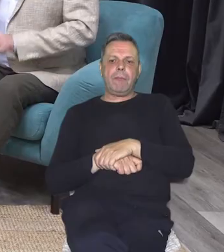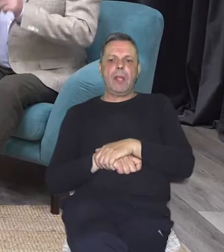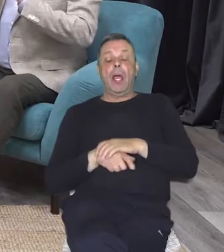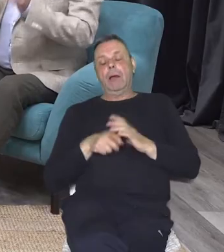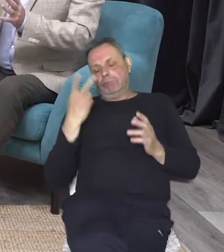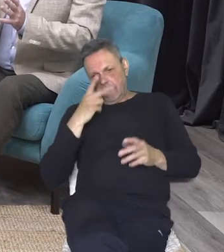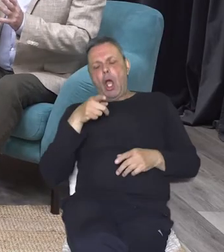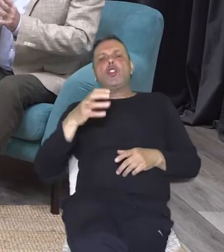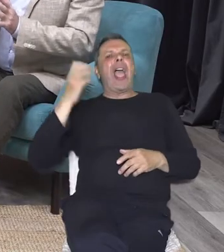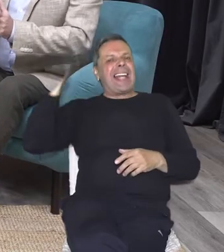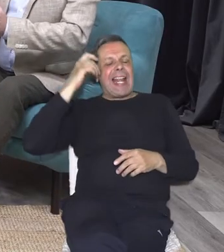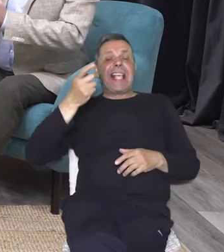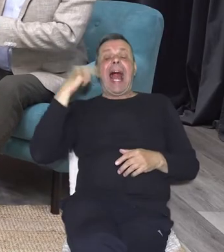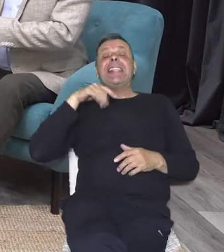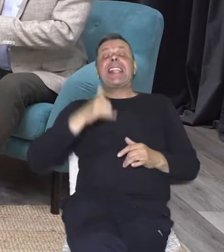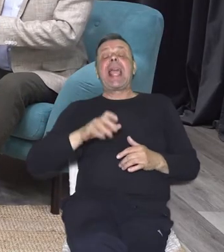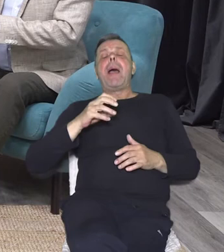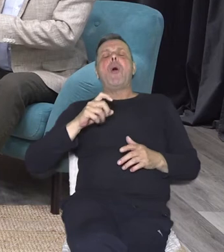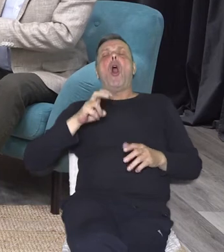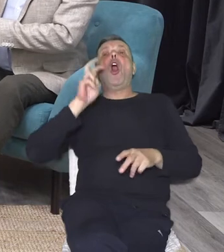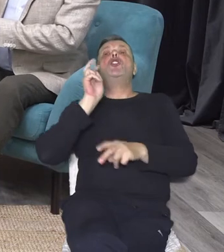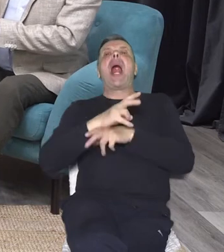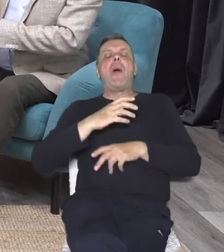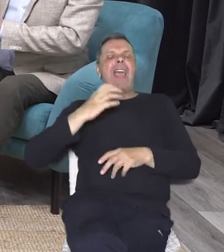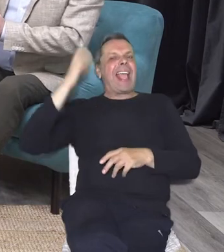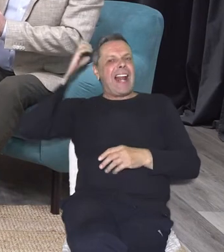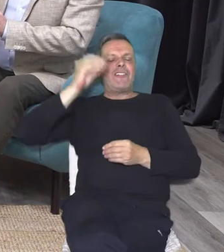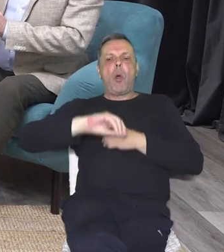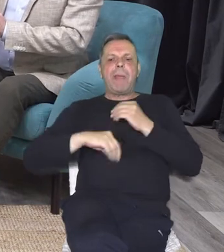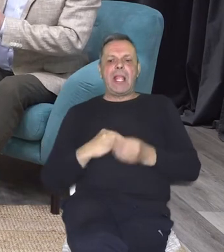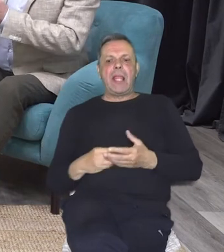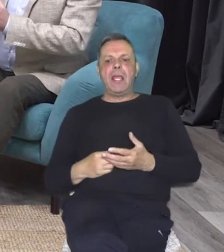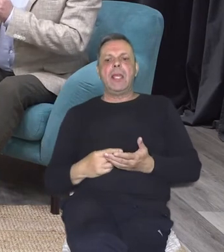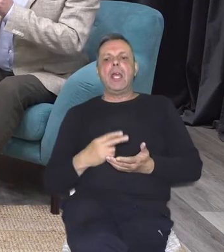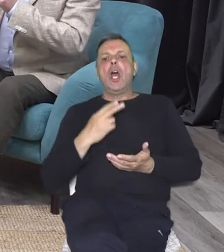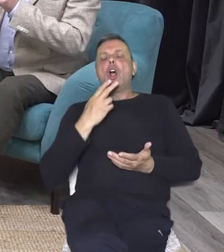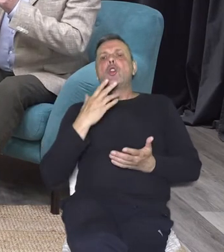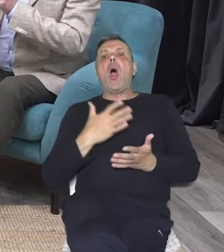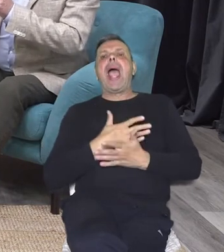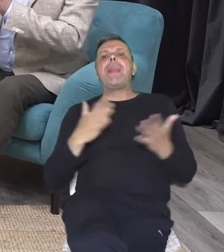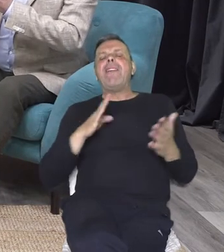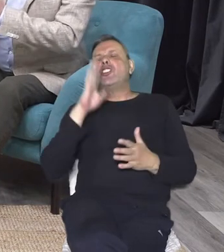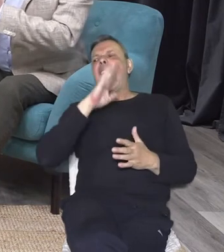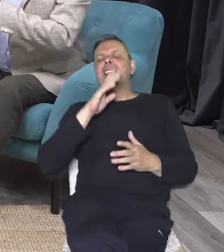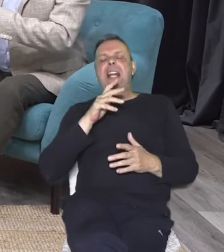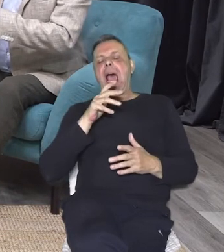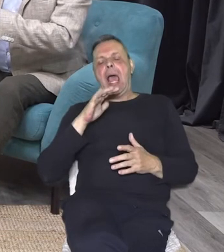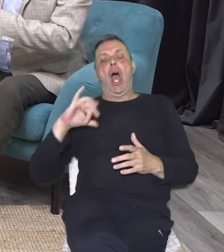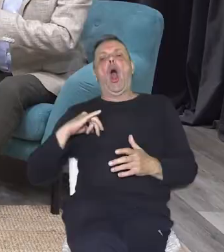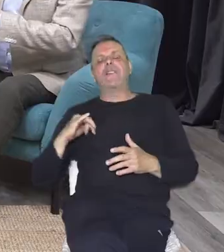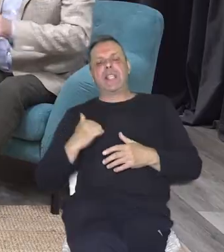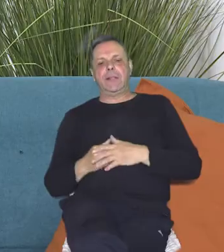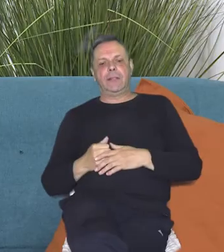No, to je kraljica. A sad imamo članove kraljevske obitelji. Tko je u stvari najveća crna